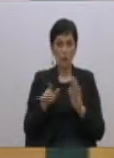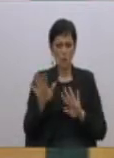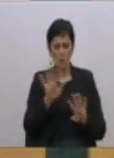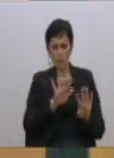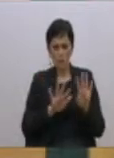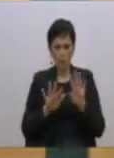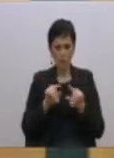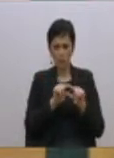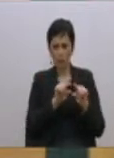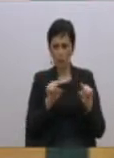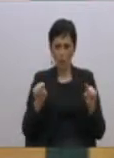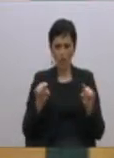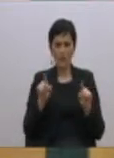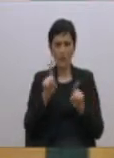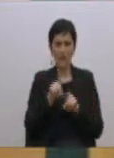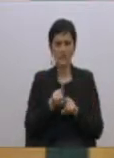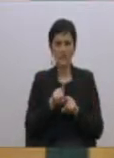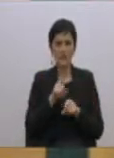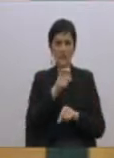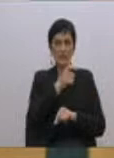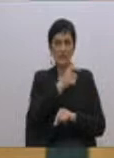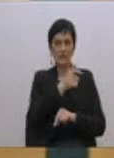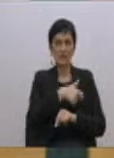o Veneția Comisia Istui, s-a setit Euris,